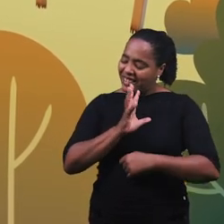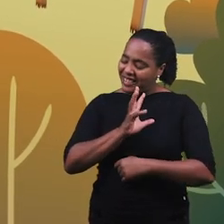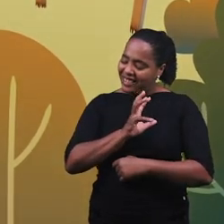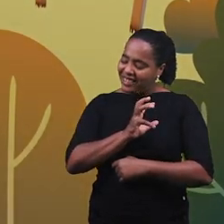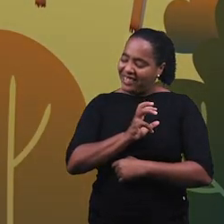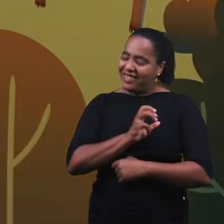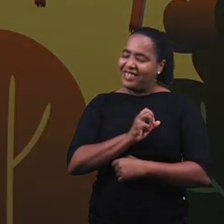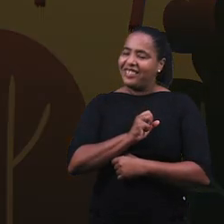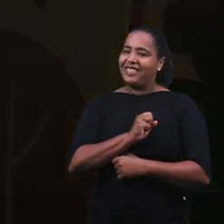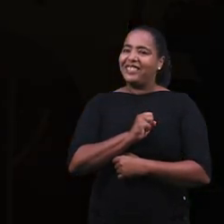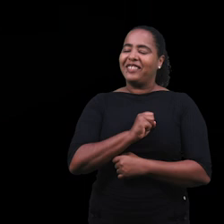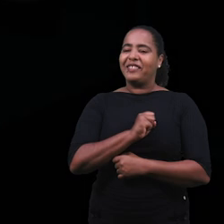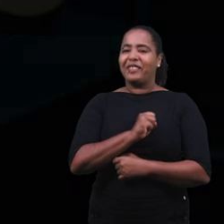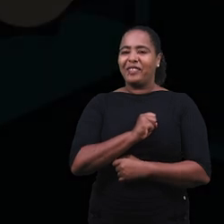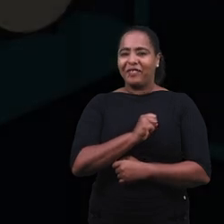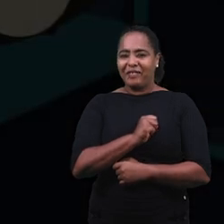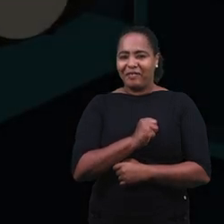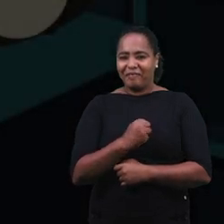nós com